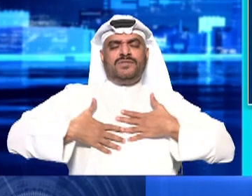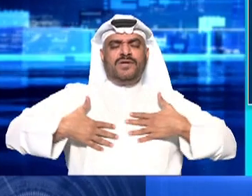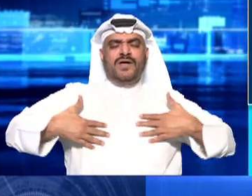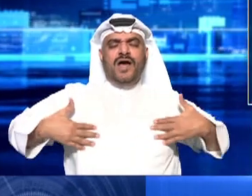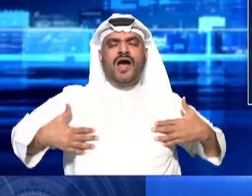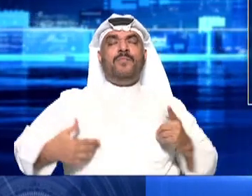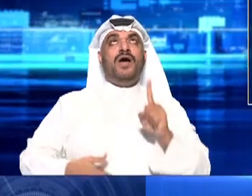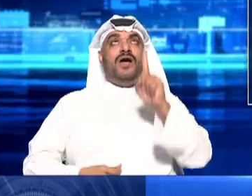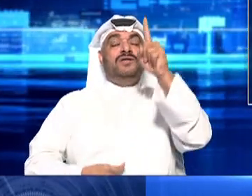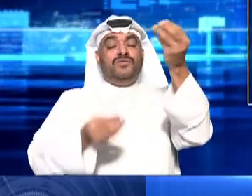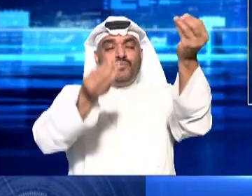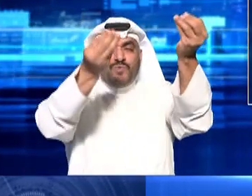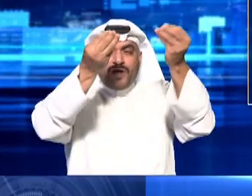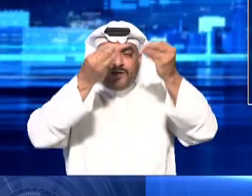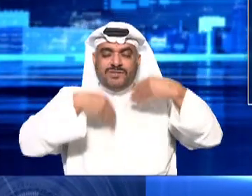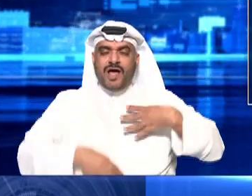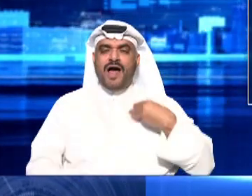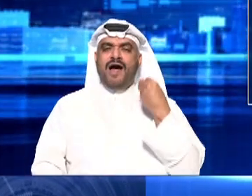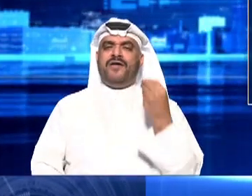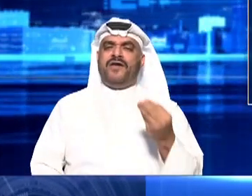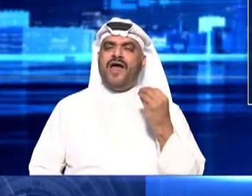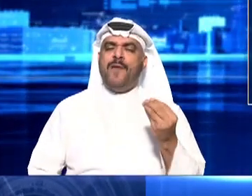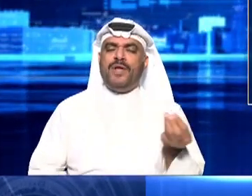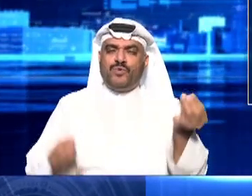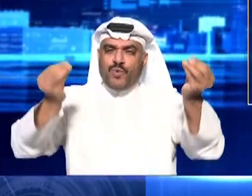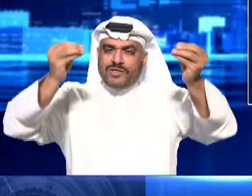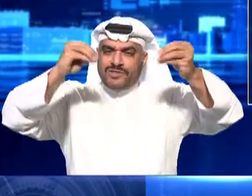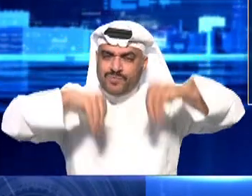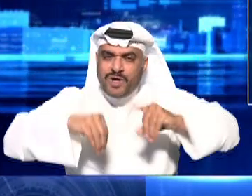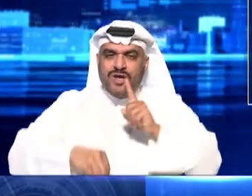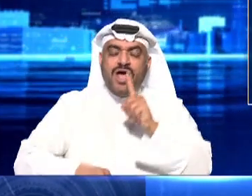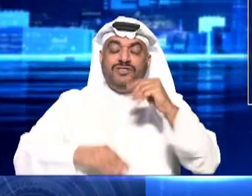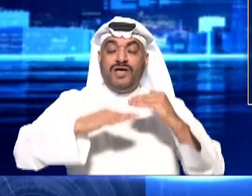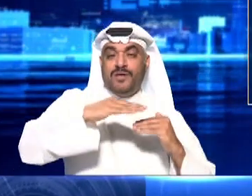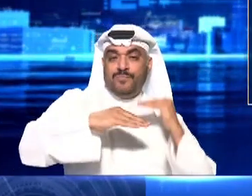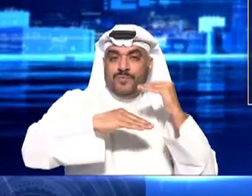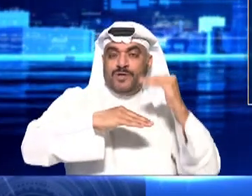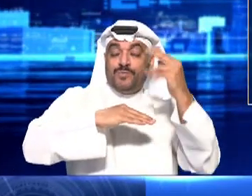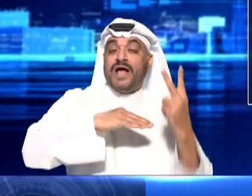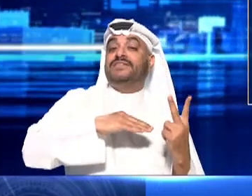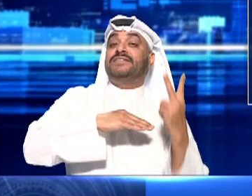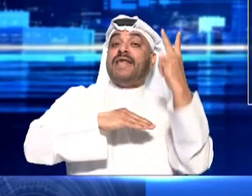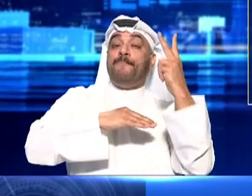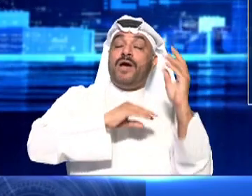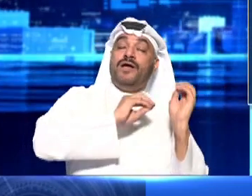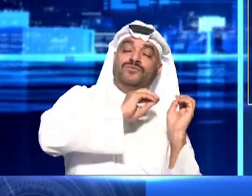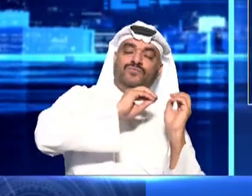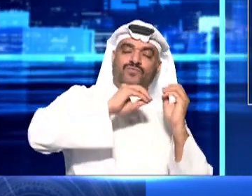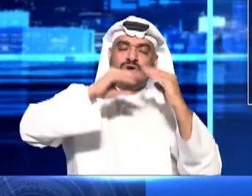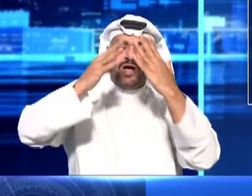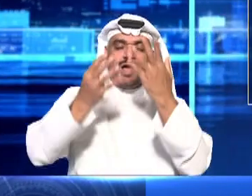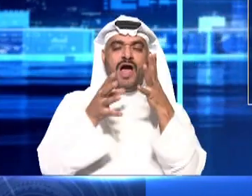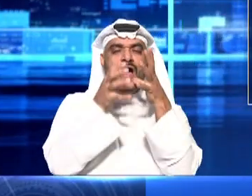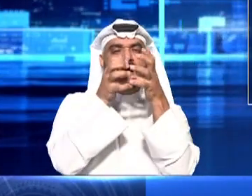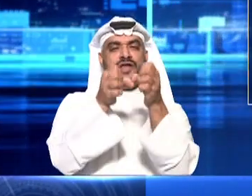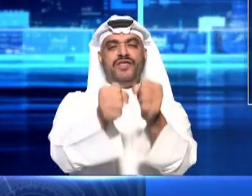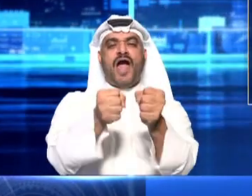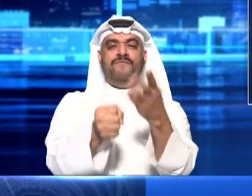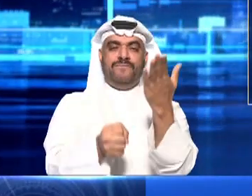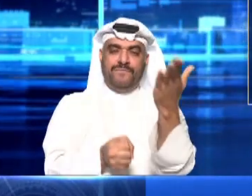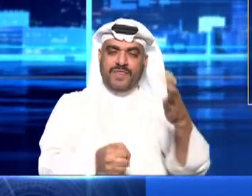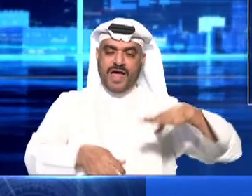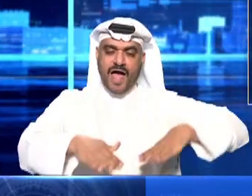عليه رحماته وأفضاله الواسعة ويجعل الفردوس الأعلى داره ومستقره، وأن يحفظ مقام